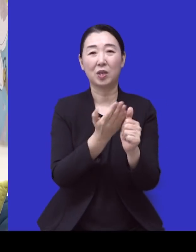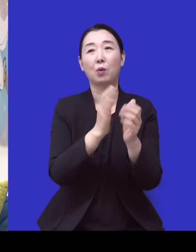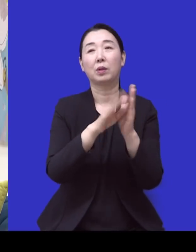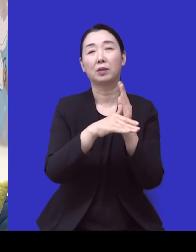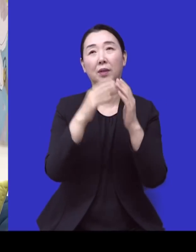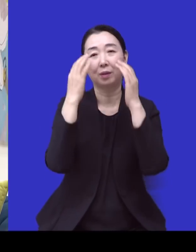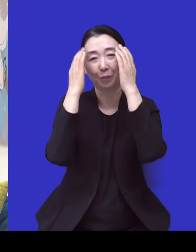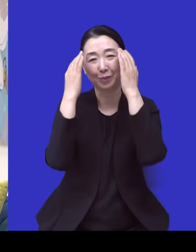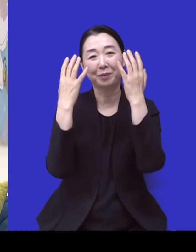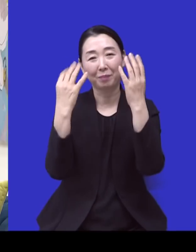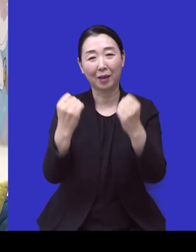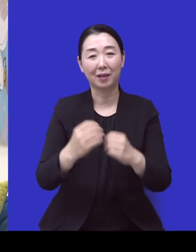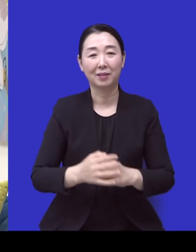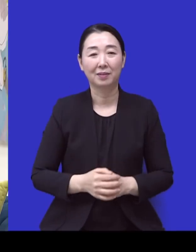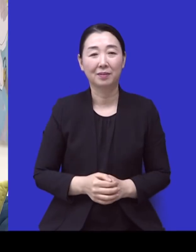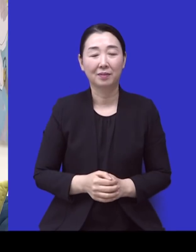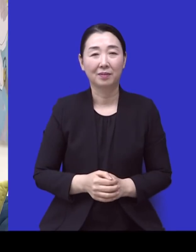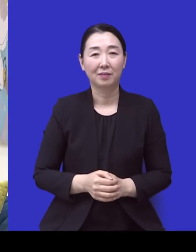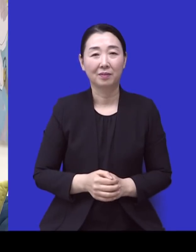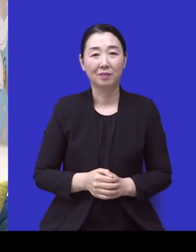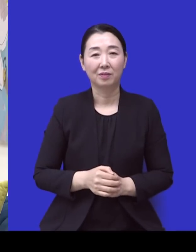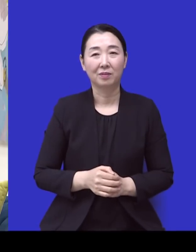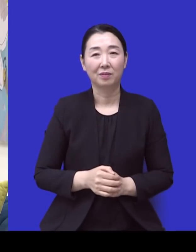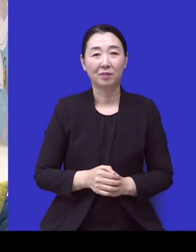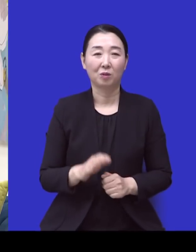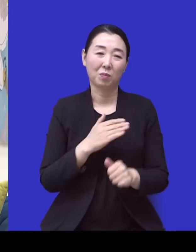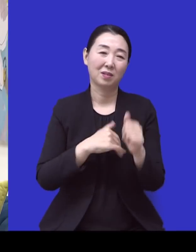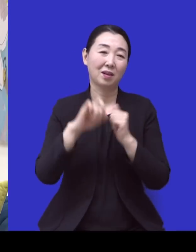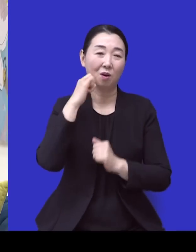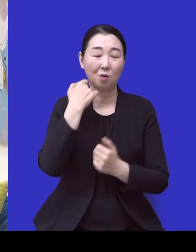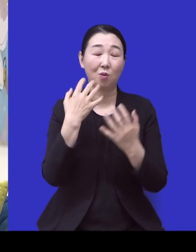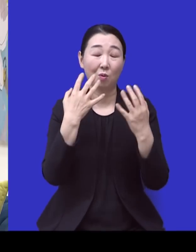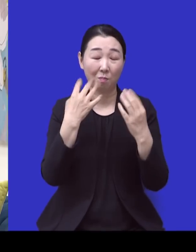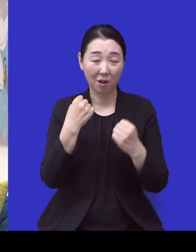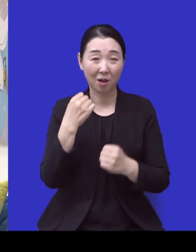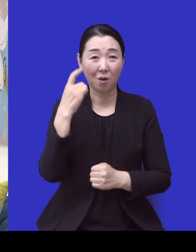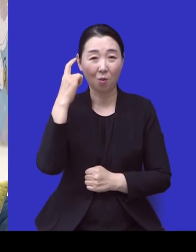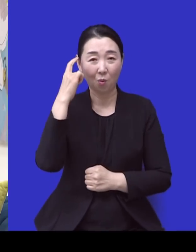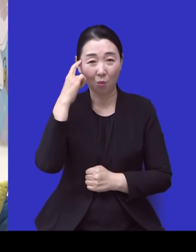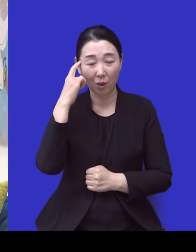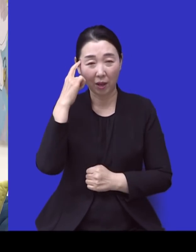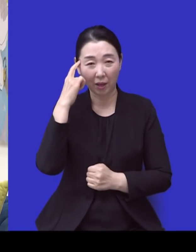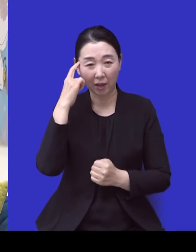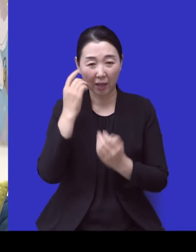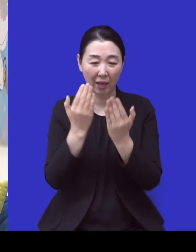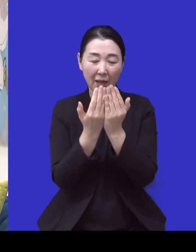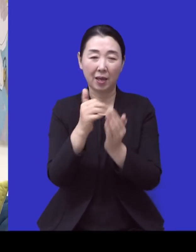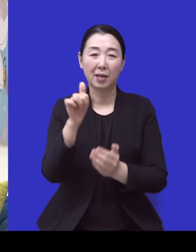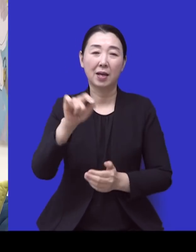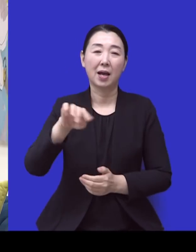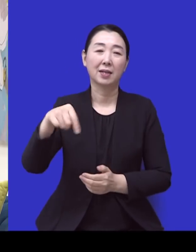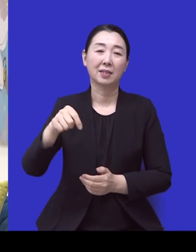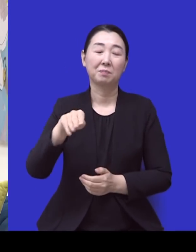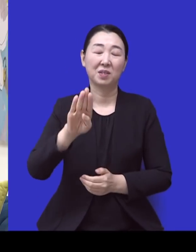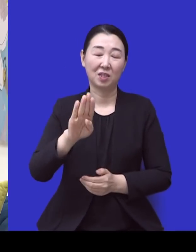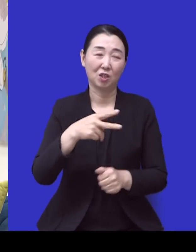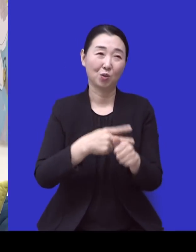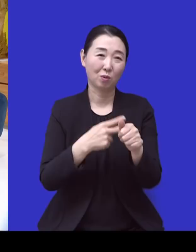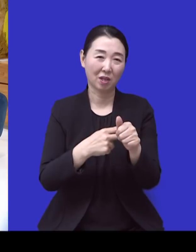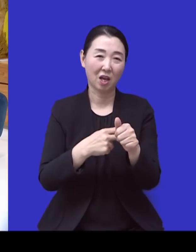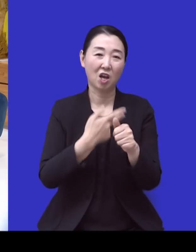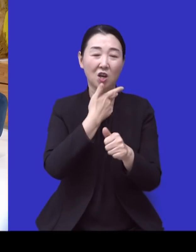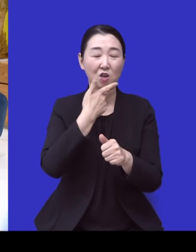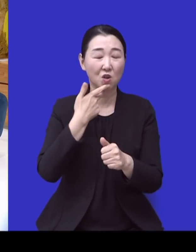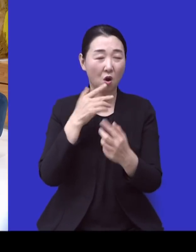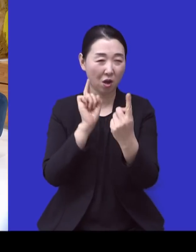고생을 하셨어요. 진짜 많이 어려우셨는데 학습지 교사 같은 것도 하시고 뭐 이렇게 영어 과외 같은 것도 하시고